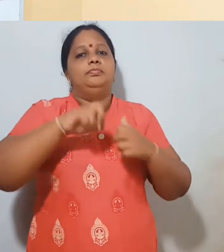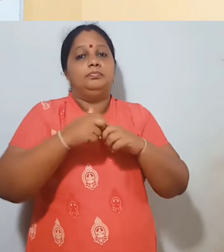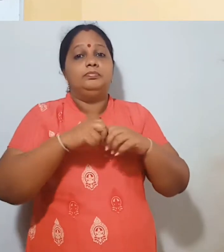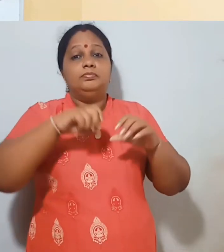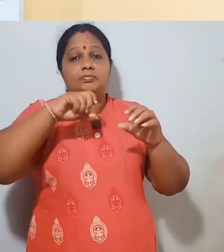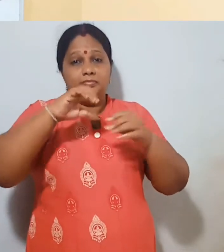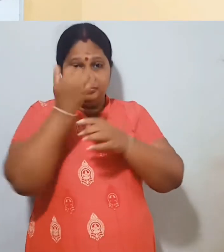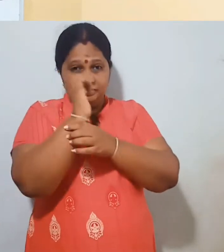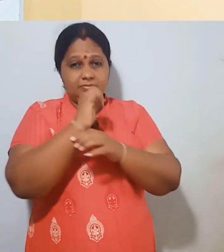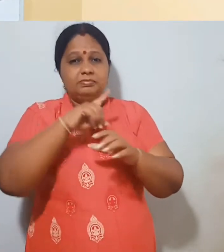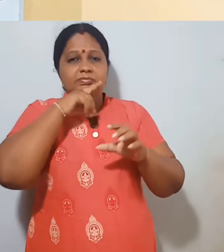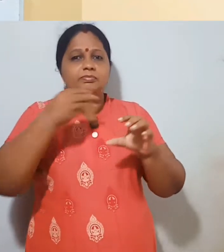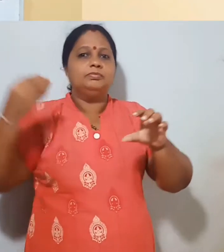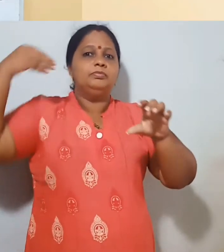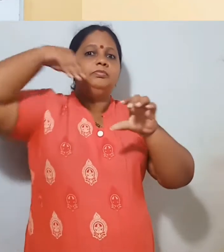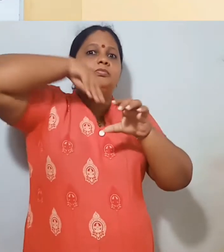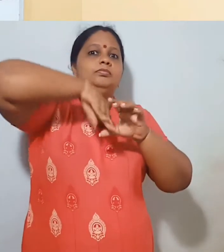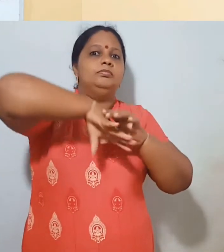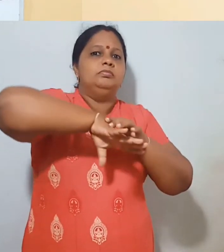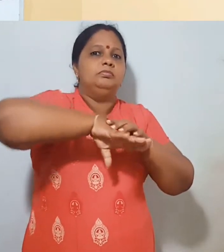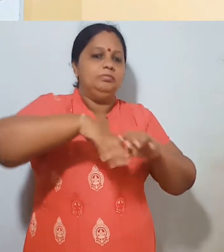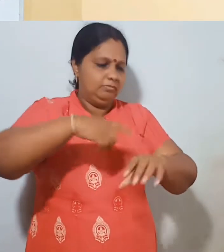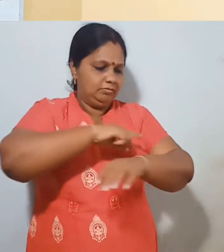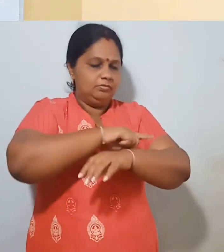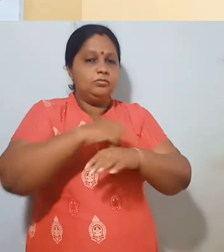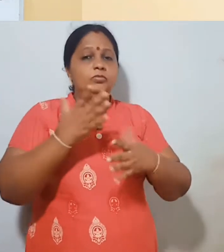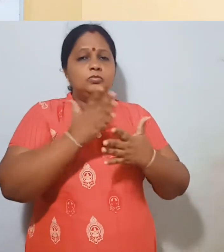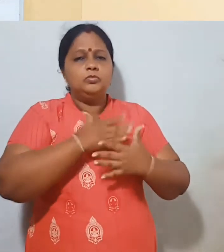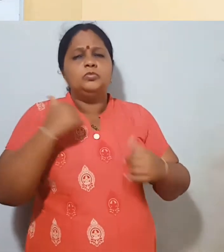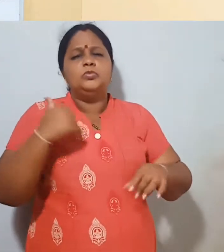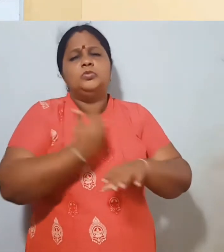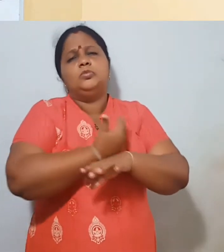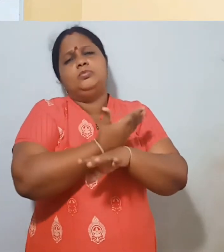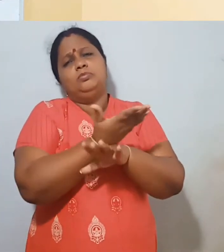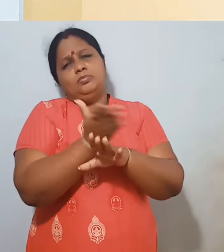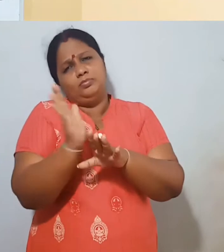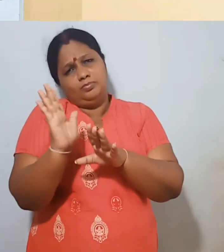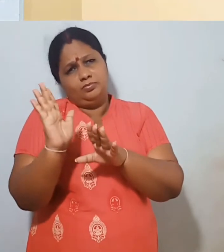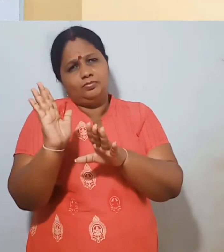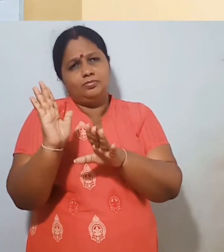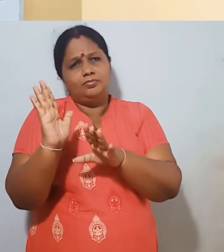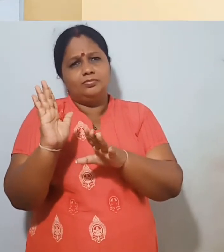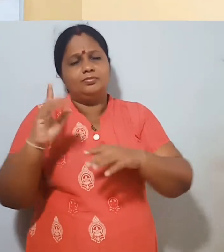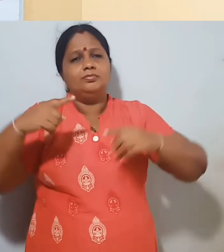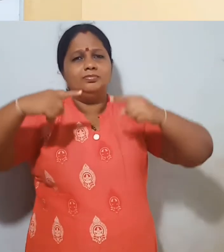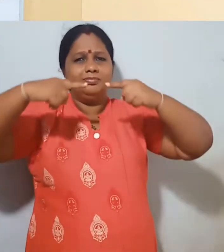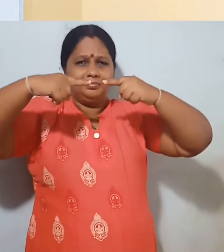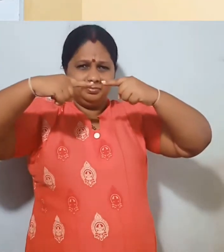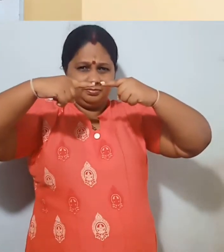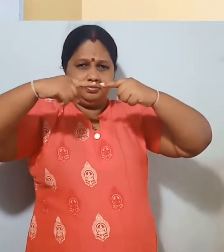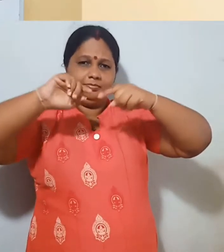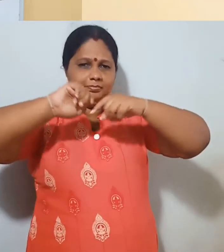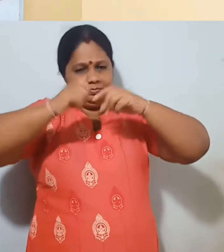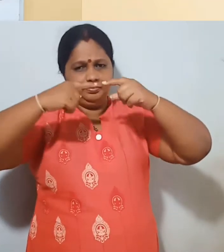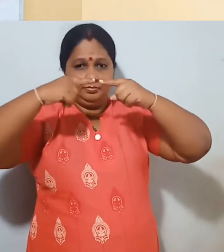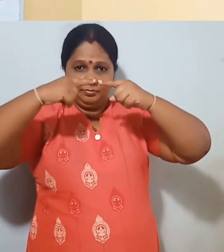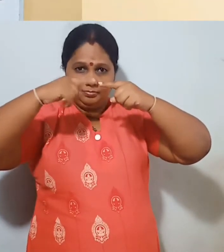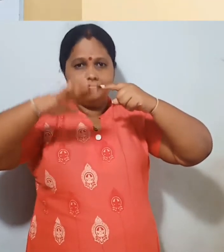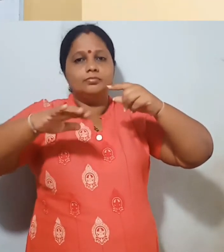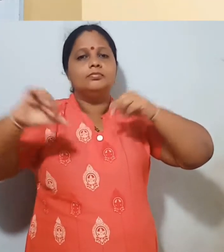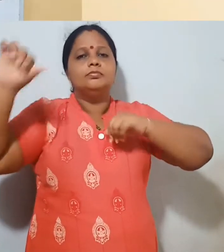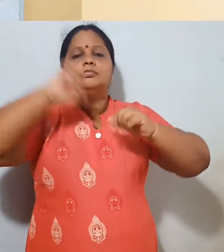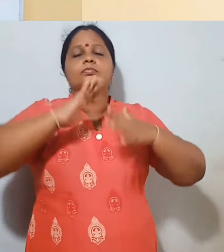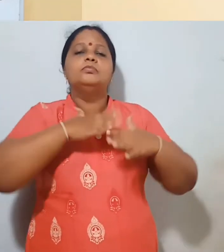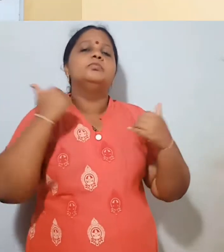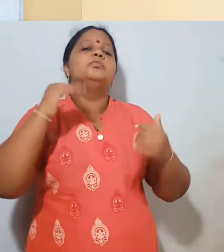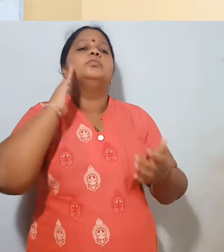எல்லாம் கிருமி வரும். அப்ப இந்த பகுதி ஆடுறதுக்கு சரியாக டைம் எடுக்கும். இப்படியே இருக்குமாக இருந்தால் இதுக்கு வைத்தியம் செய்யறது லேஸ். ரைட்? வளைச்சு